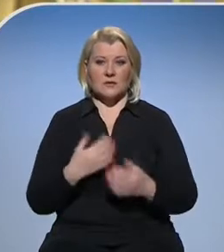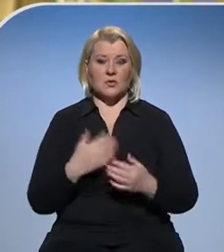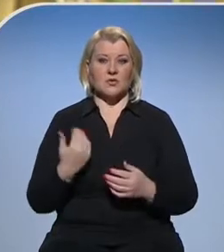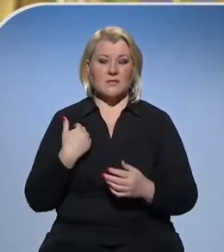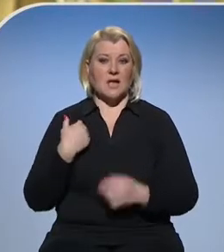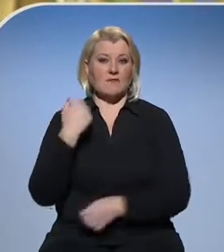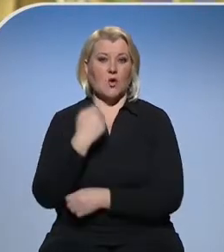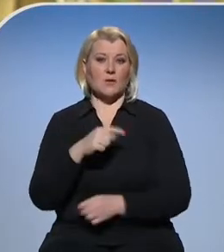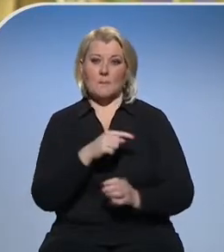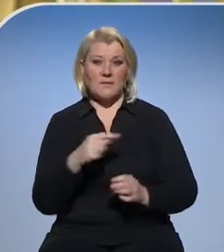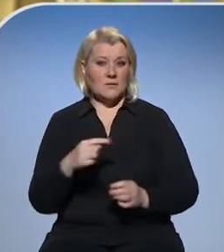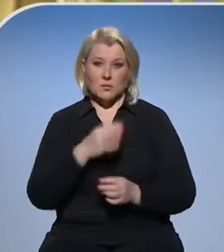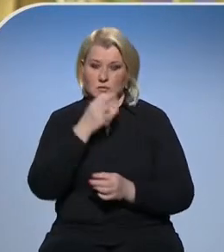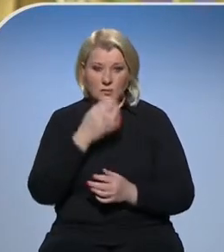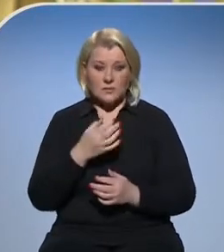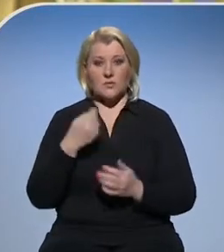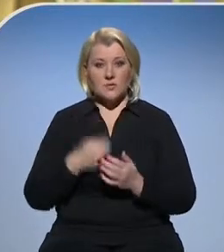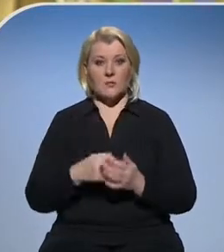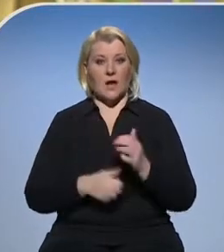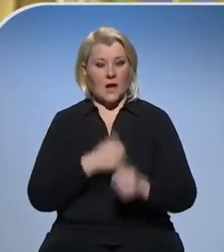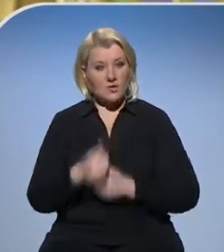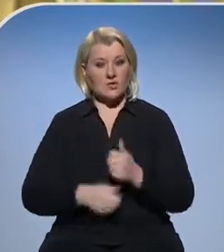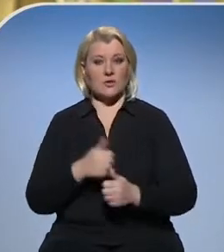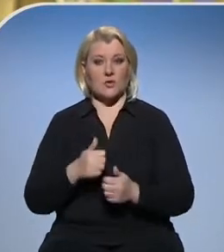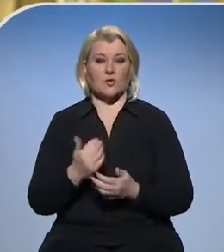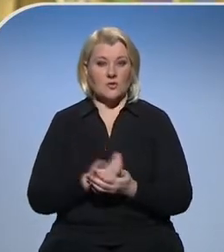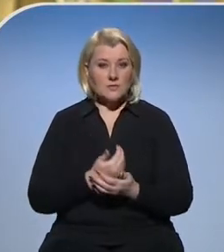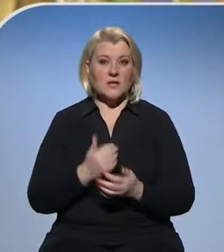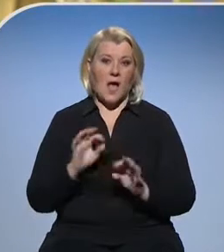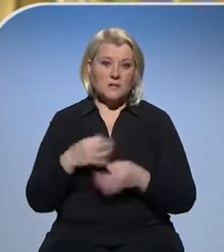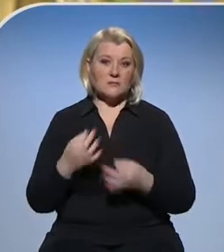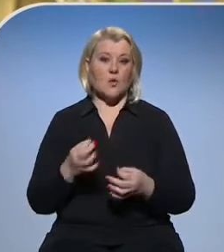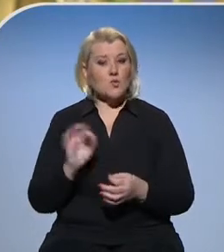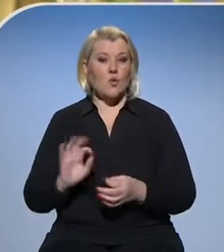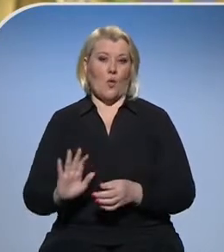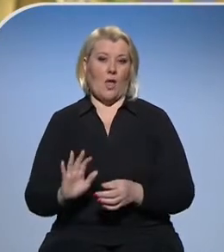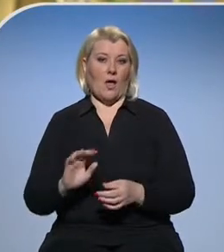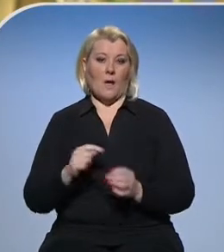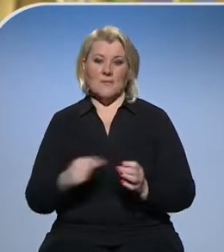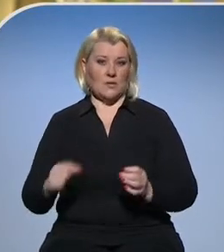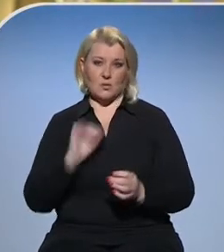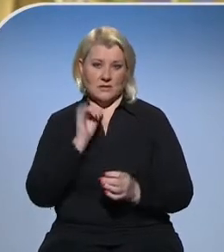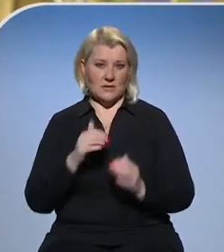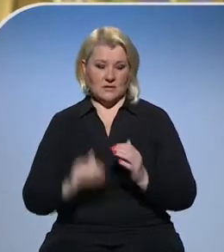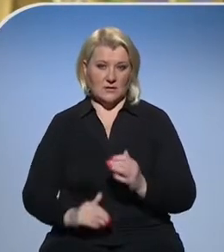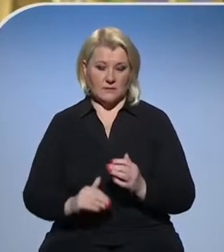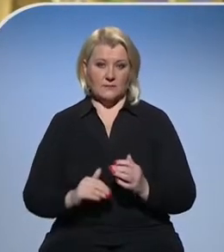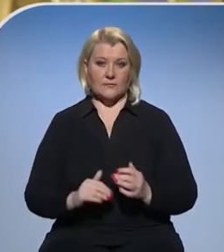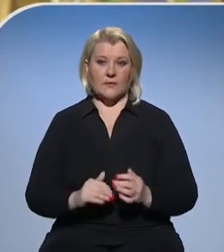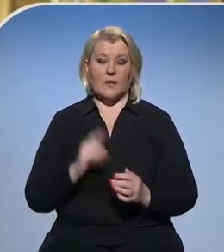mínusu. To znamená, na každém roce máte jistotu, že alespoň ta nula tam bude při nejhorším. A teďka vlastně ke konci roku už